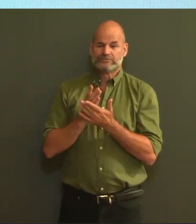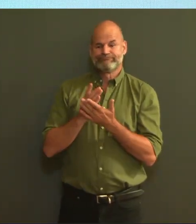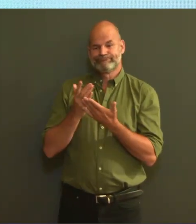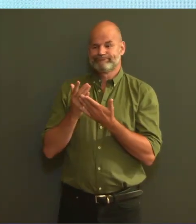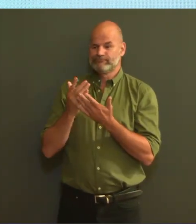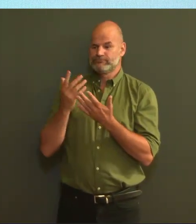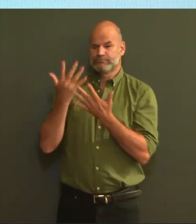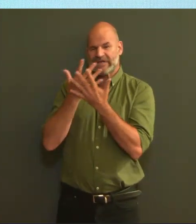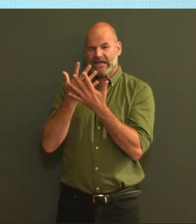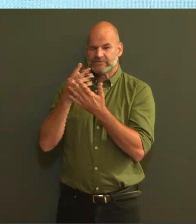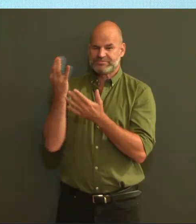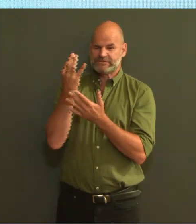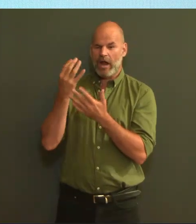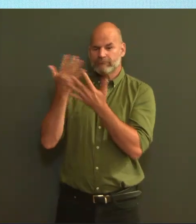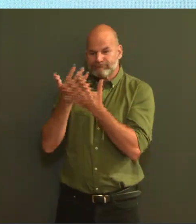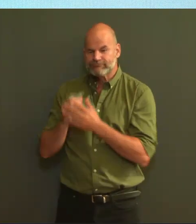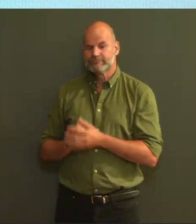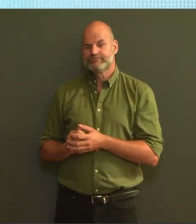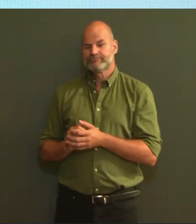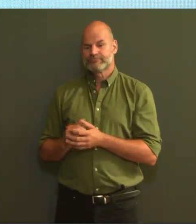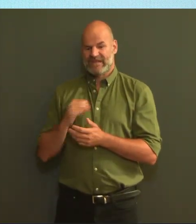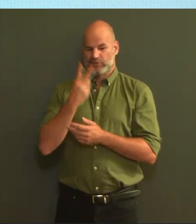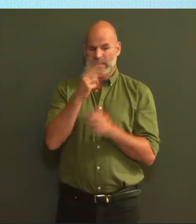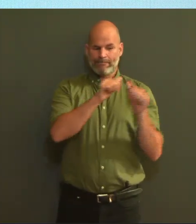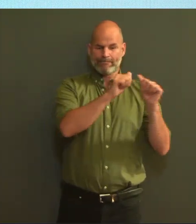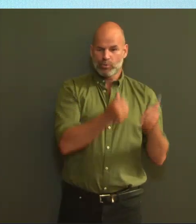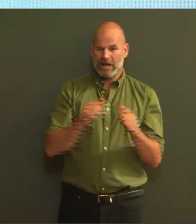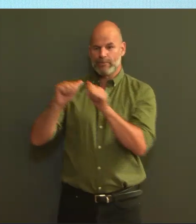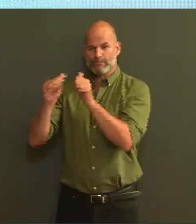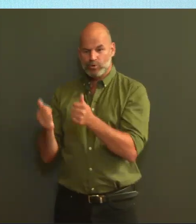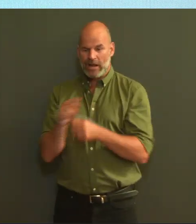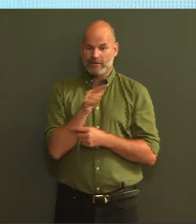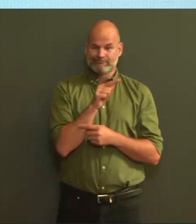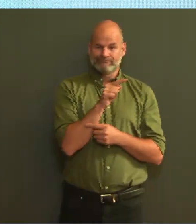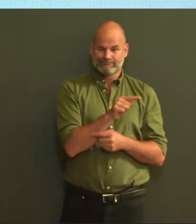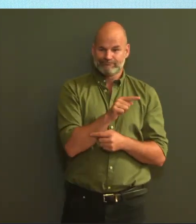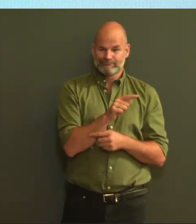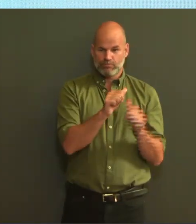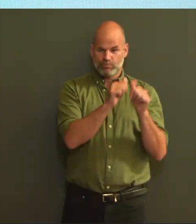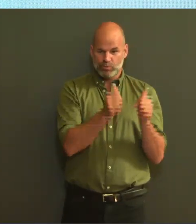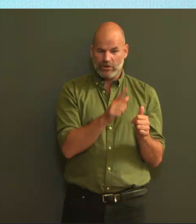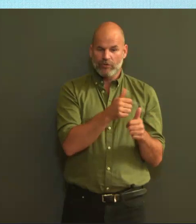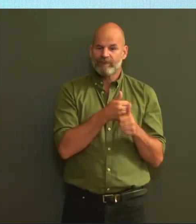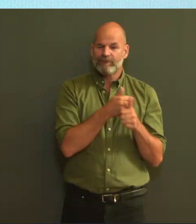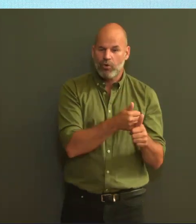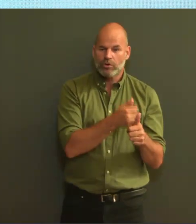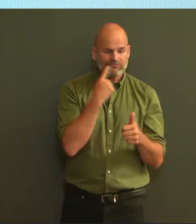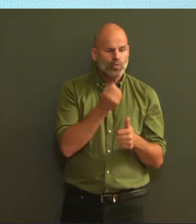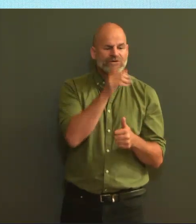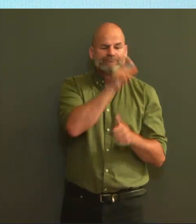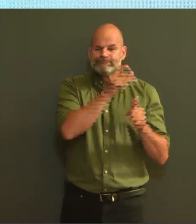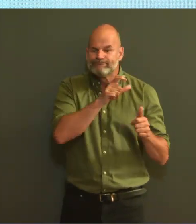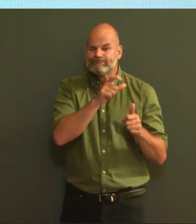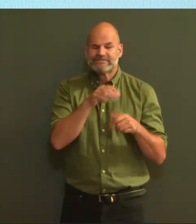het reproductiegetal te berekenen. Eén model baseert zich op de ziekenhuisopnames en het